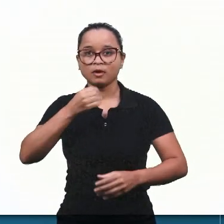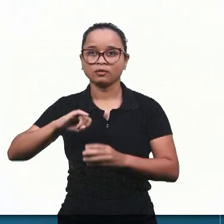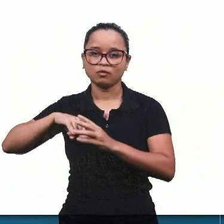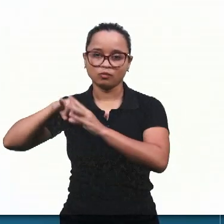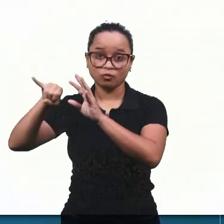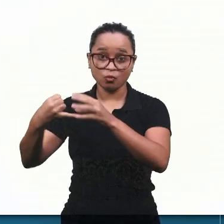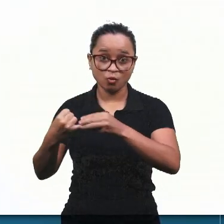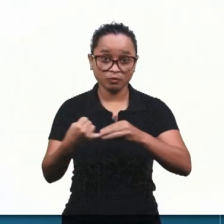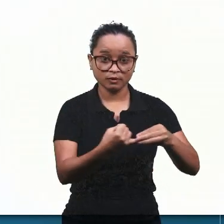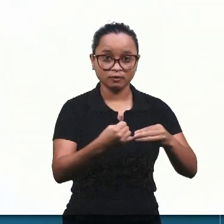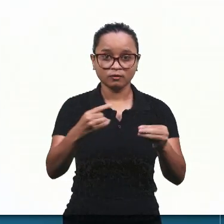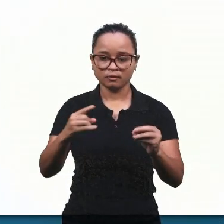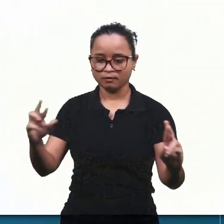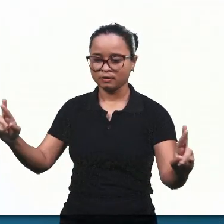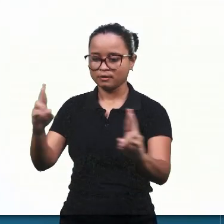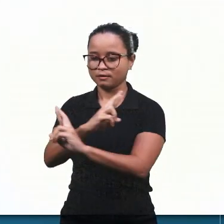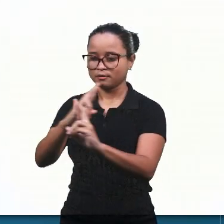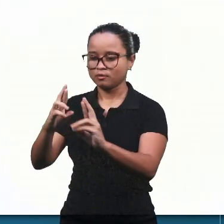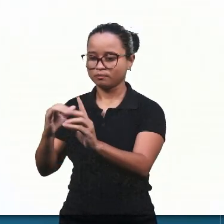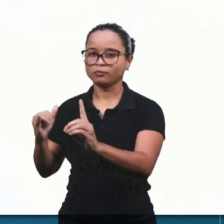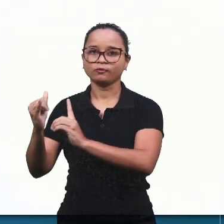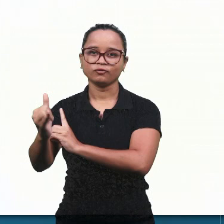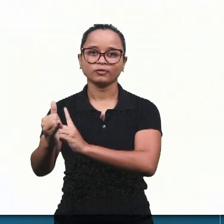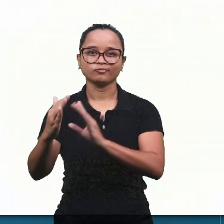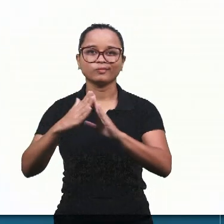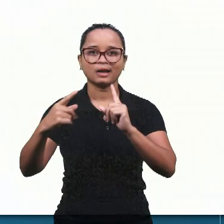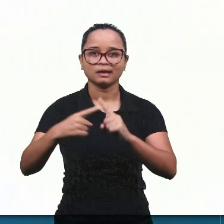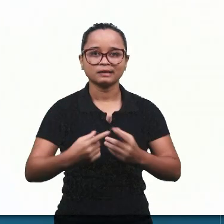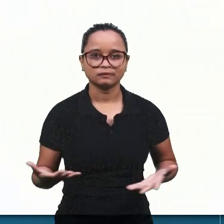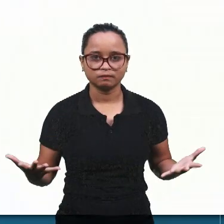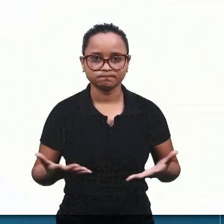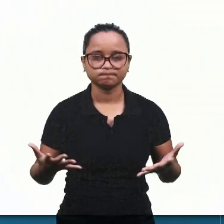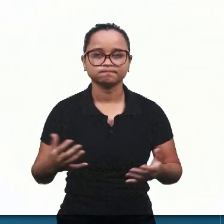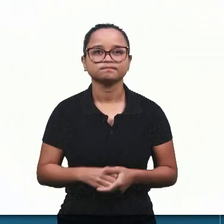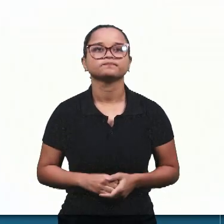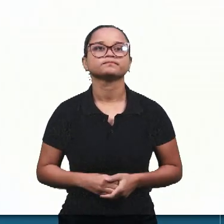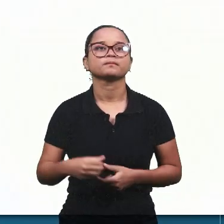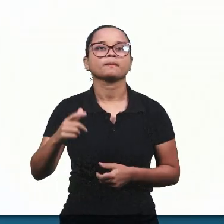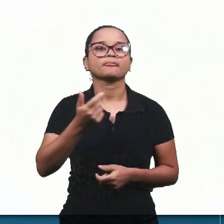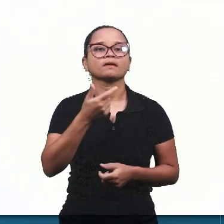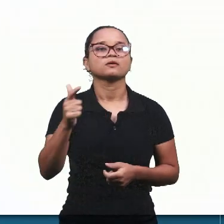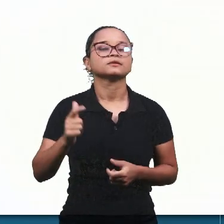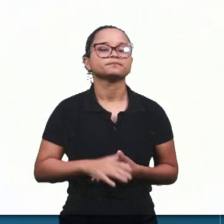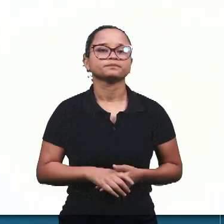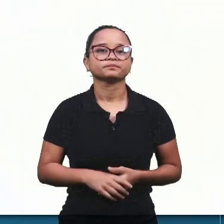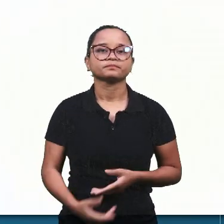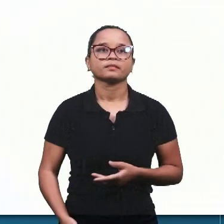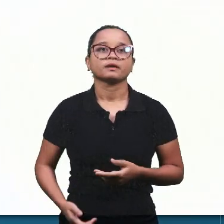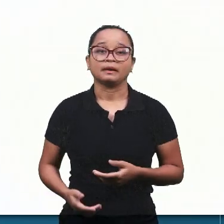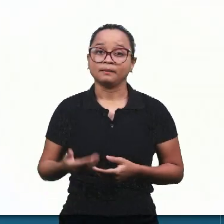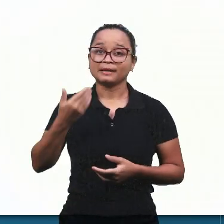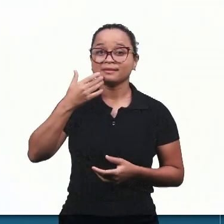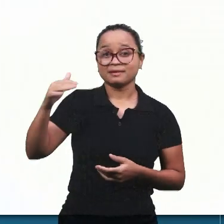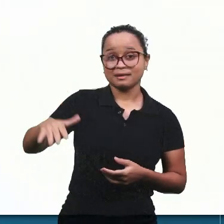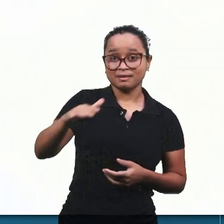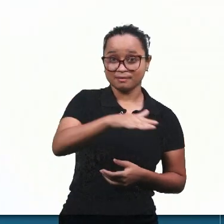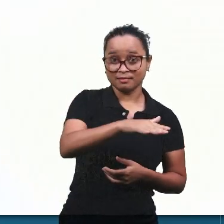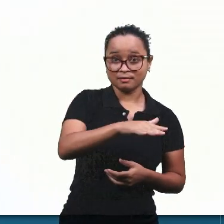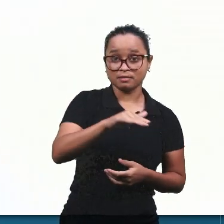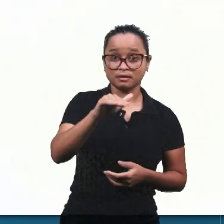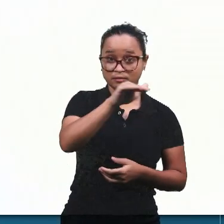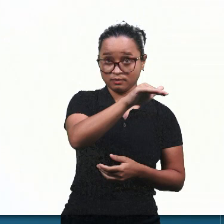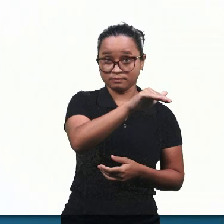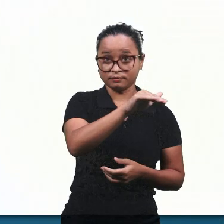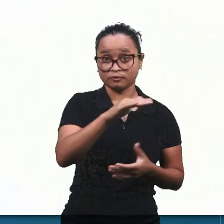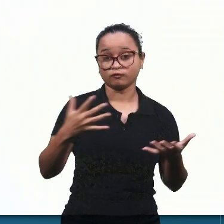présenté à Josué, et vous allez les appliquer prophétiquement au moment actuel de l'Église. Passons maintenant aux deux prochaines